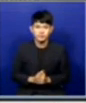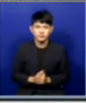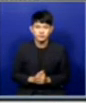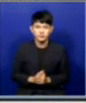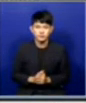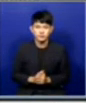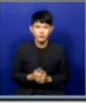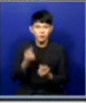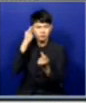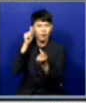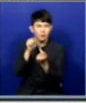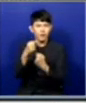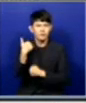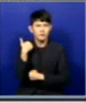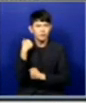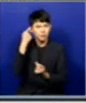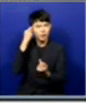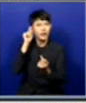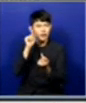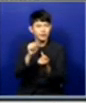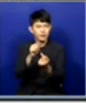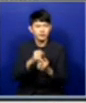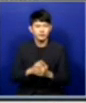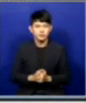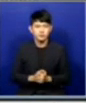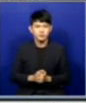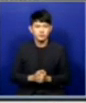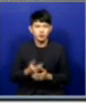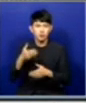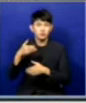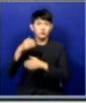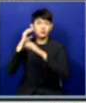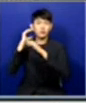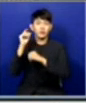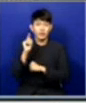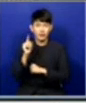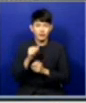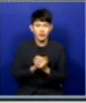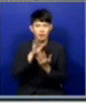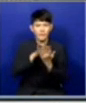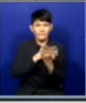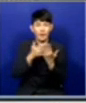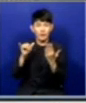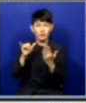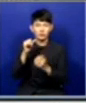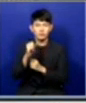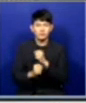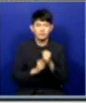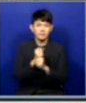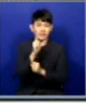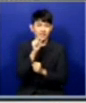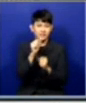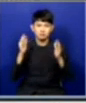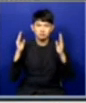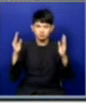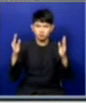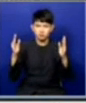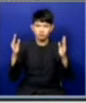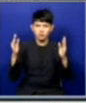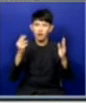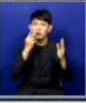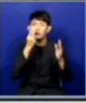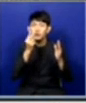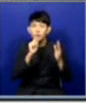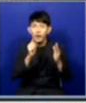มีเป้าหมายค่ะต้องย้อนไปดูยุทธศาสตร์ชาติ20ปีเพราะว่าขณะ